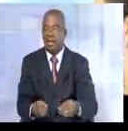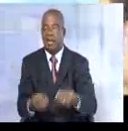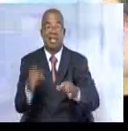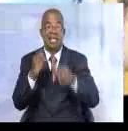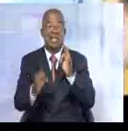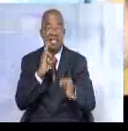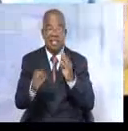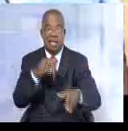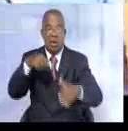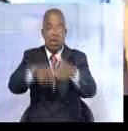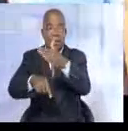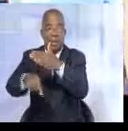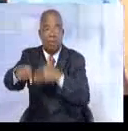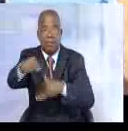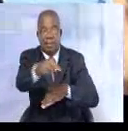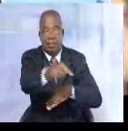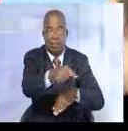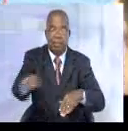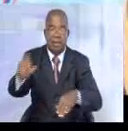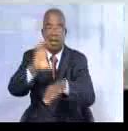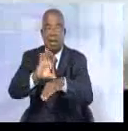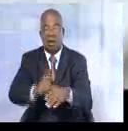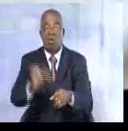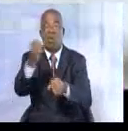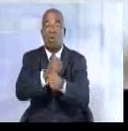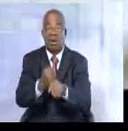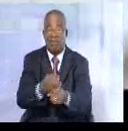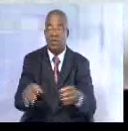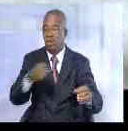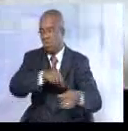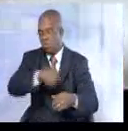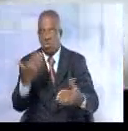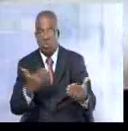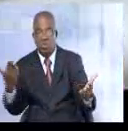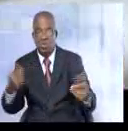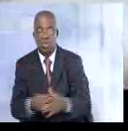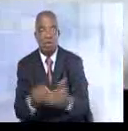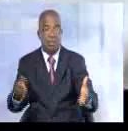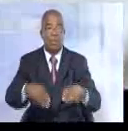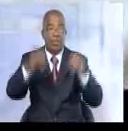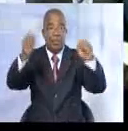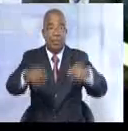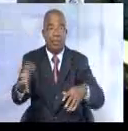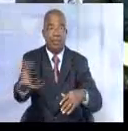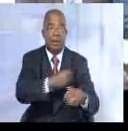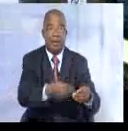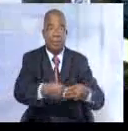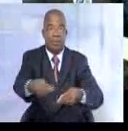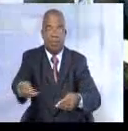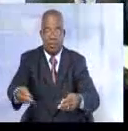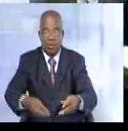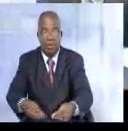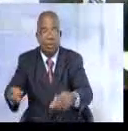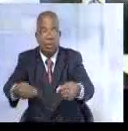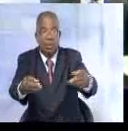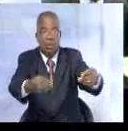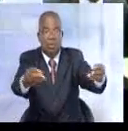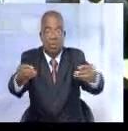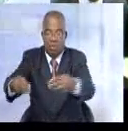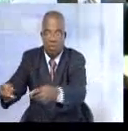première médaille d'or de la première édition de la compétition Création écologique aux Jeux de la Francophonie. Au nom du président